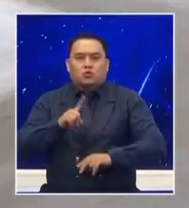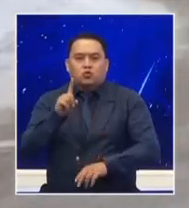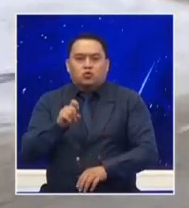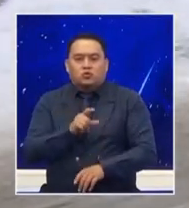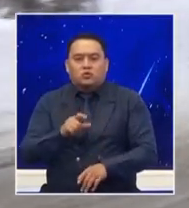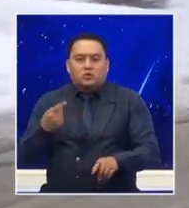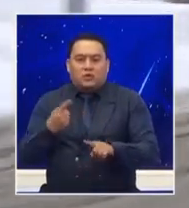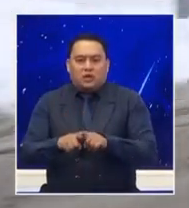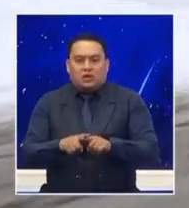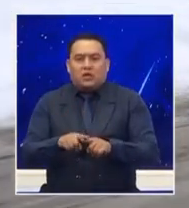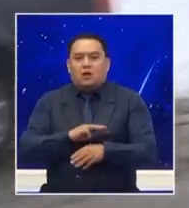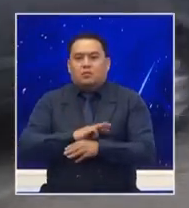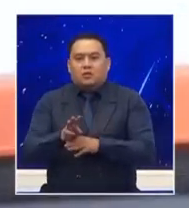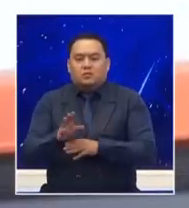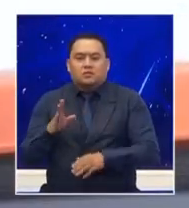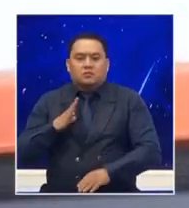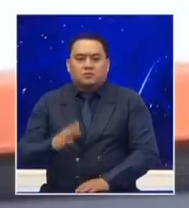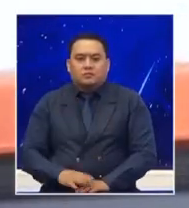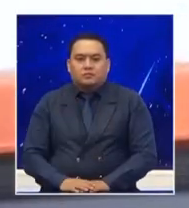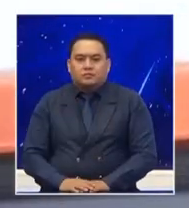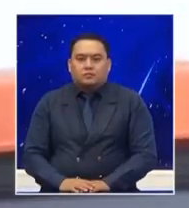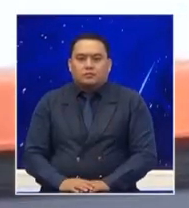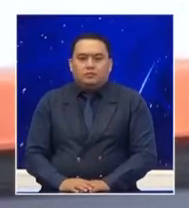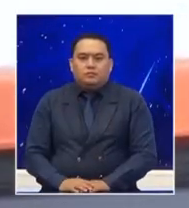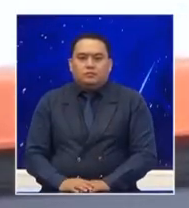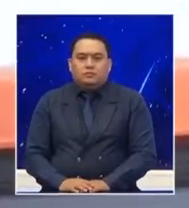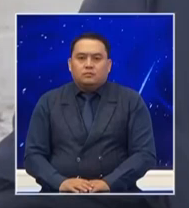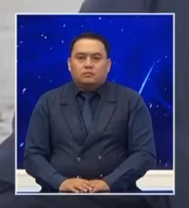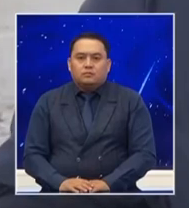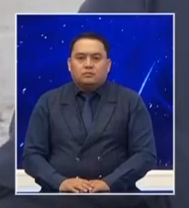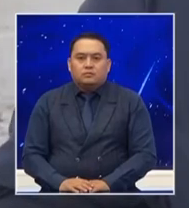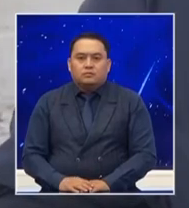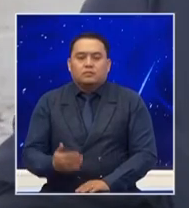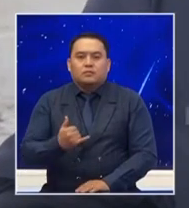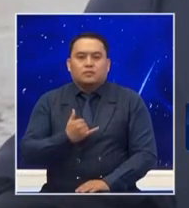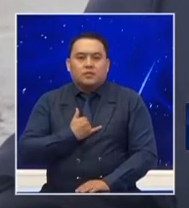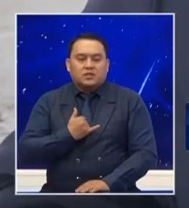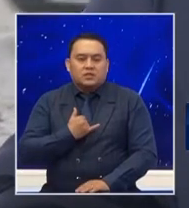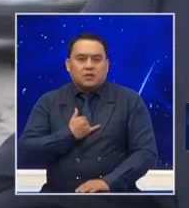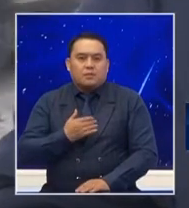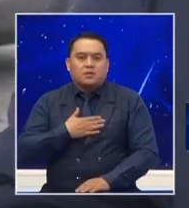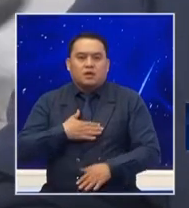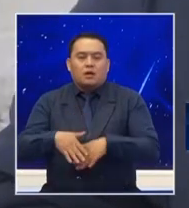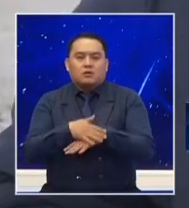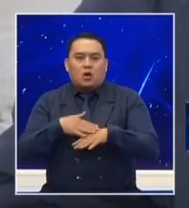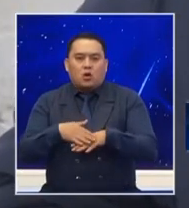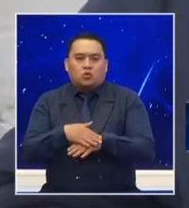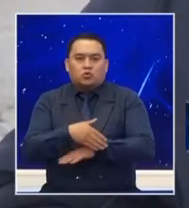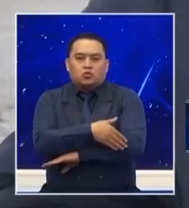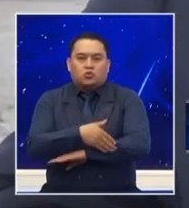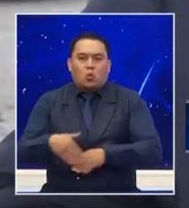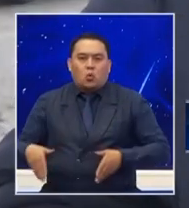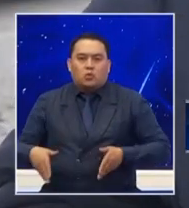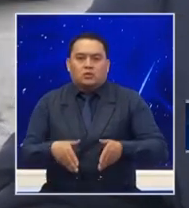жуық техника жұмылдырылған. У нас рождается вопрос, вот почему у нас сляка. Көбіне тұрғындар тарапынан жолды уақытылы